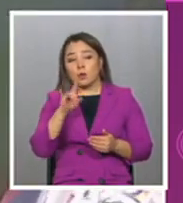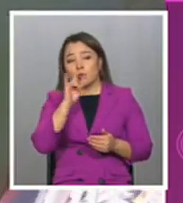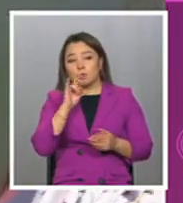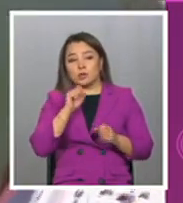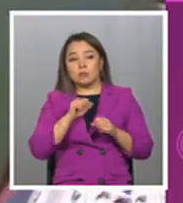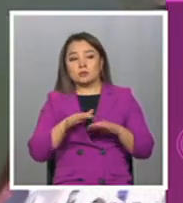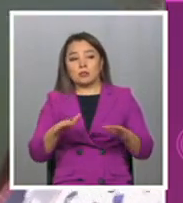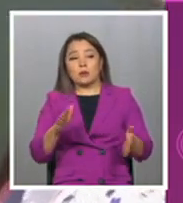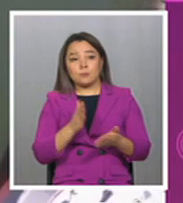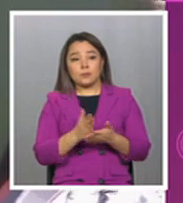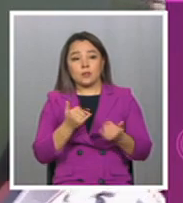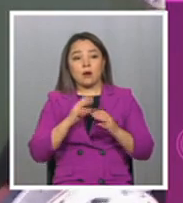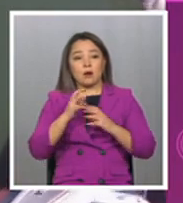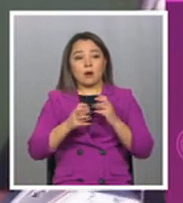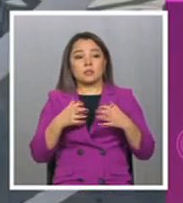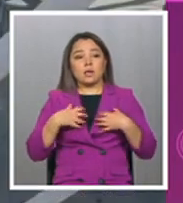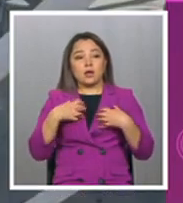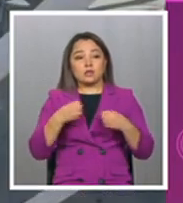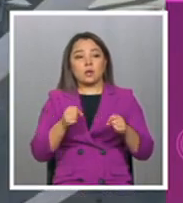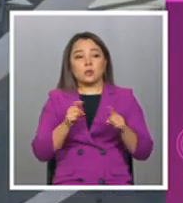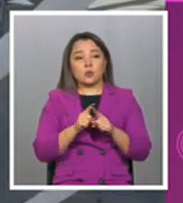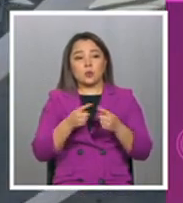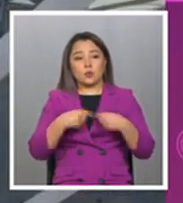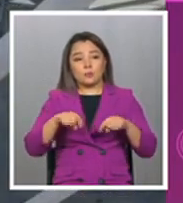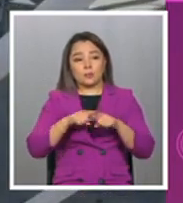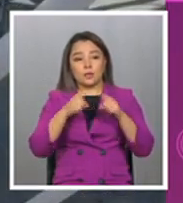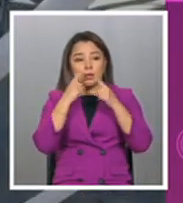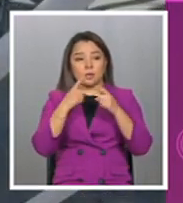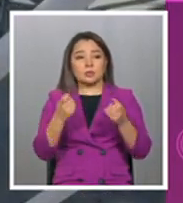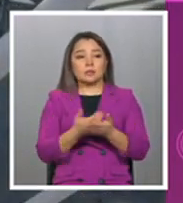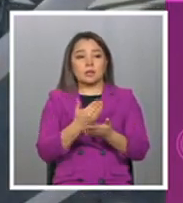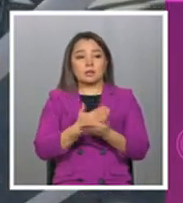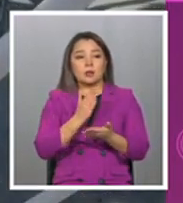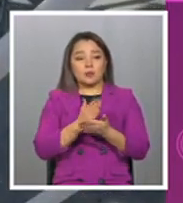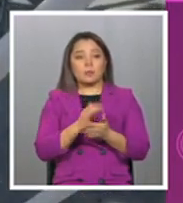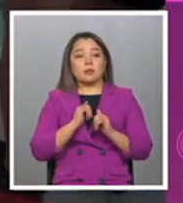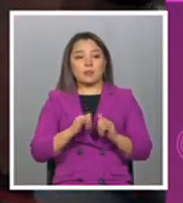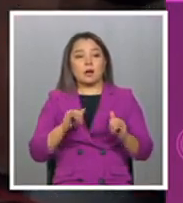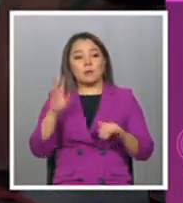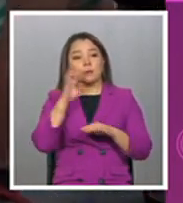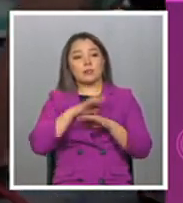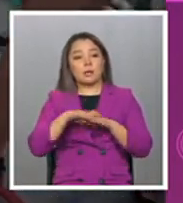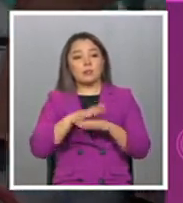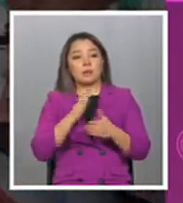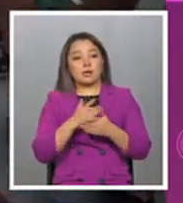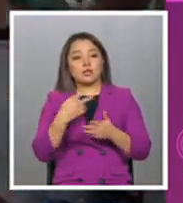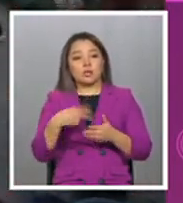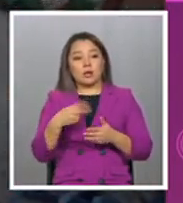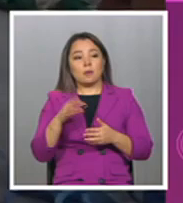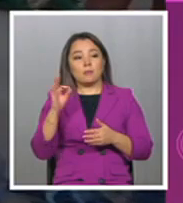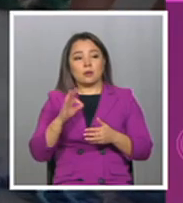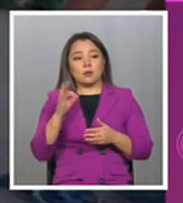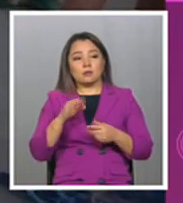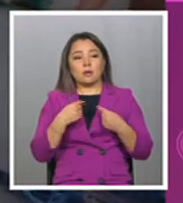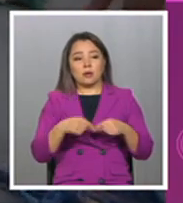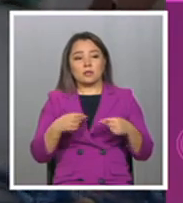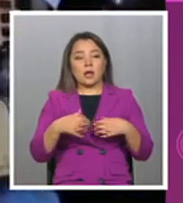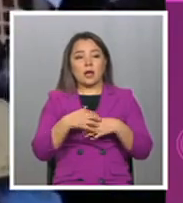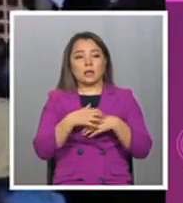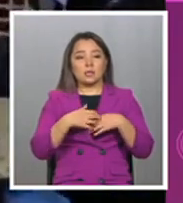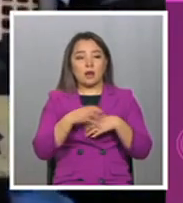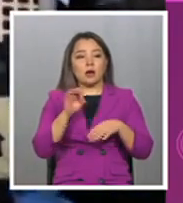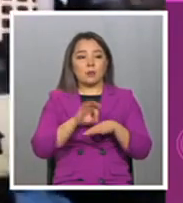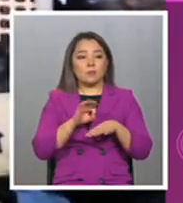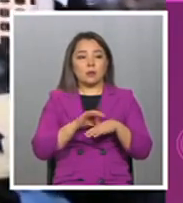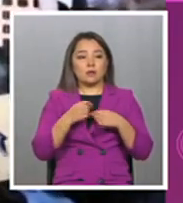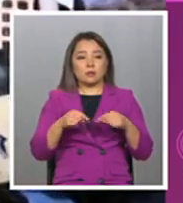екен. Бүкіл әлемдік денсаулық сақтау ұйымының мәліметі бойынша дамыған елдердің 20% әртүрлі аллергиялық аурумен